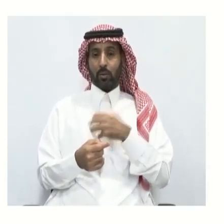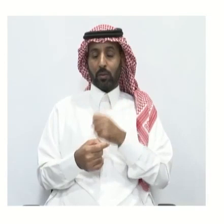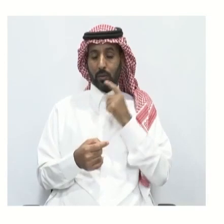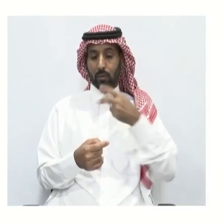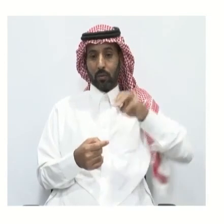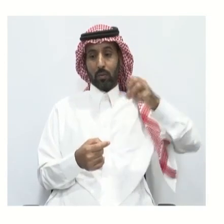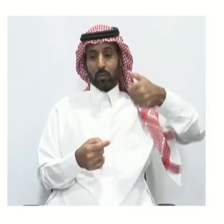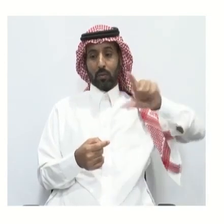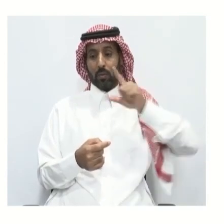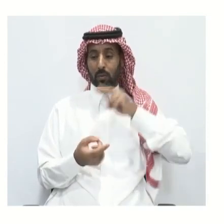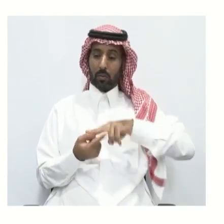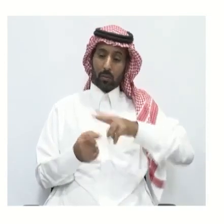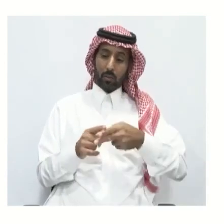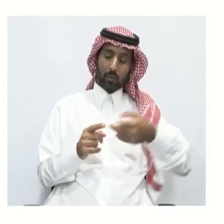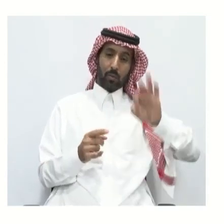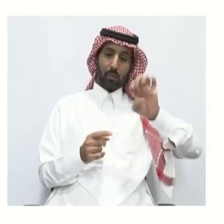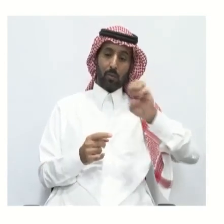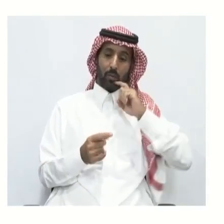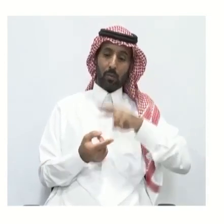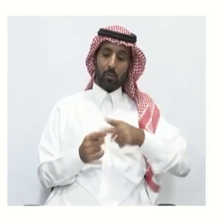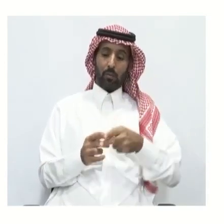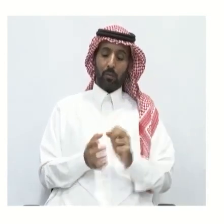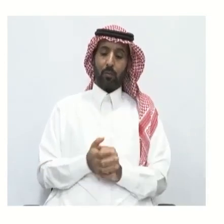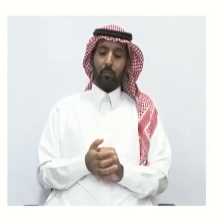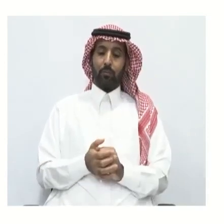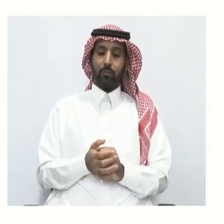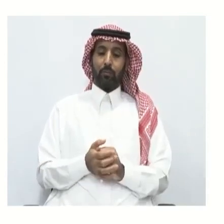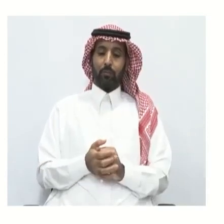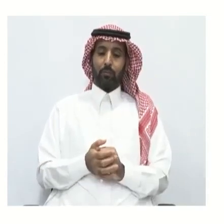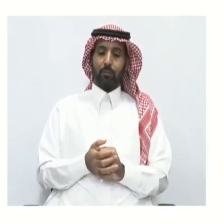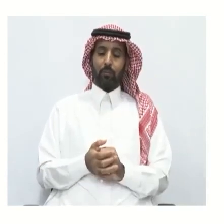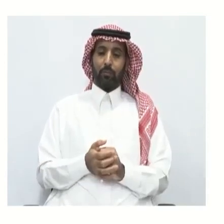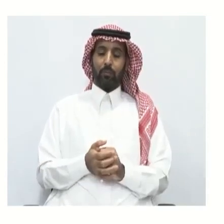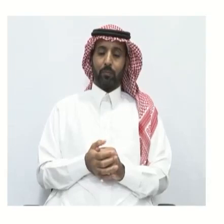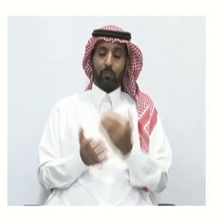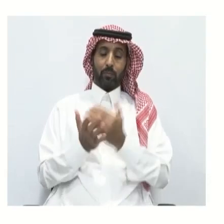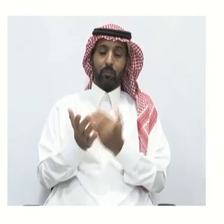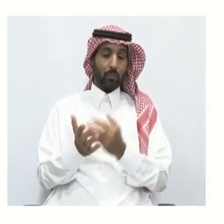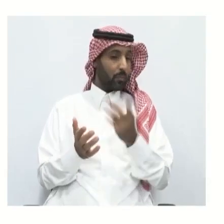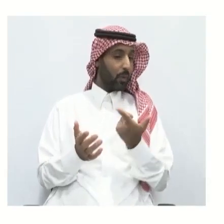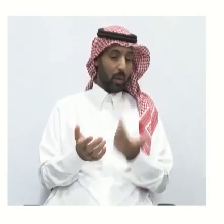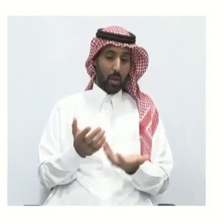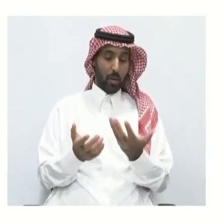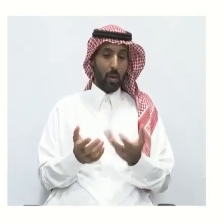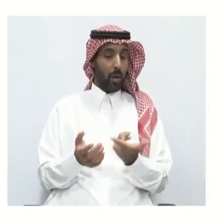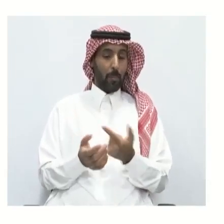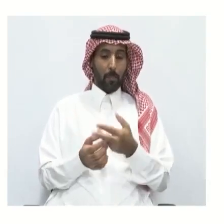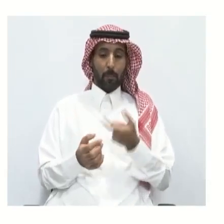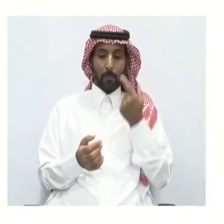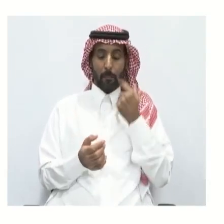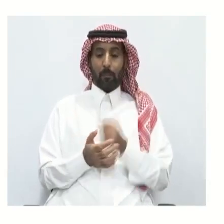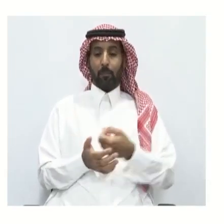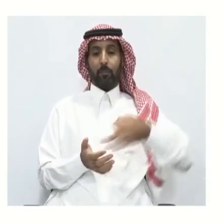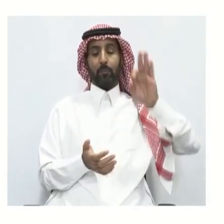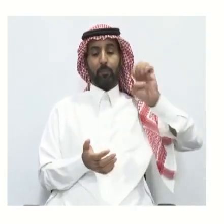تحولت مولات الحديد الى مولات كبريتيد الحديد ثم حساب كتله كبريتيد الحديد